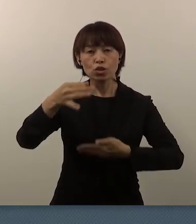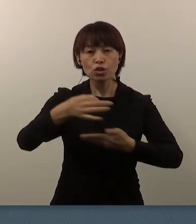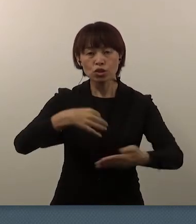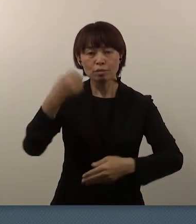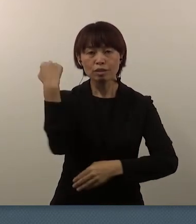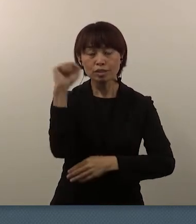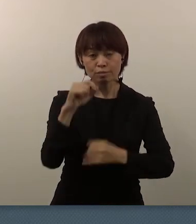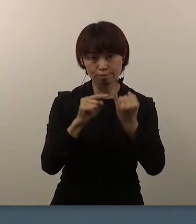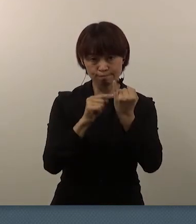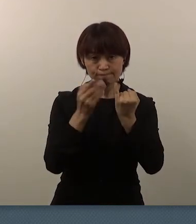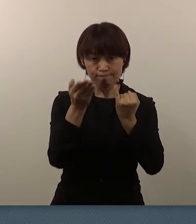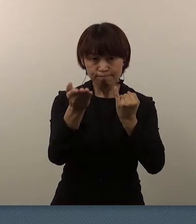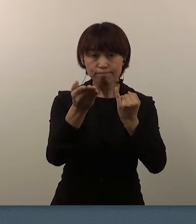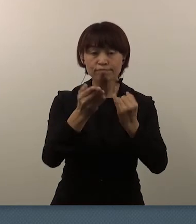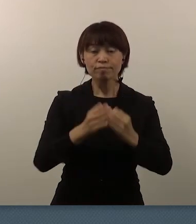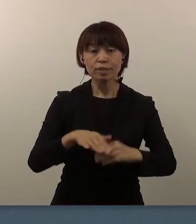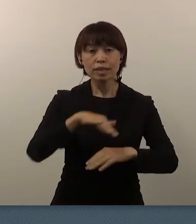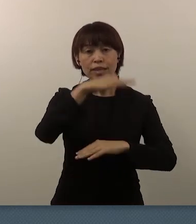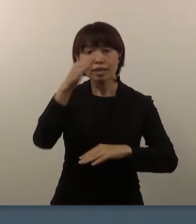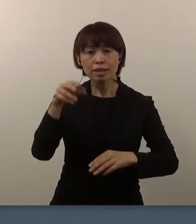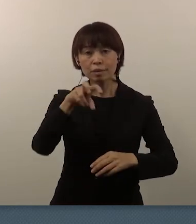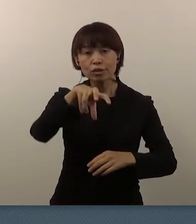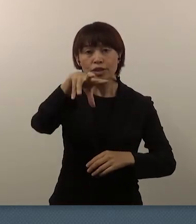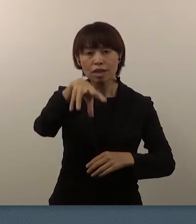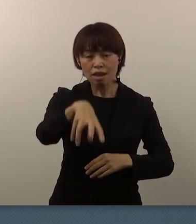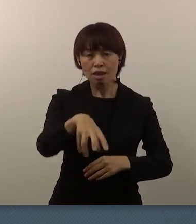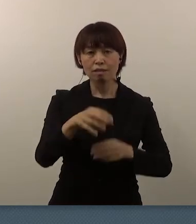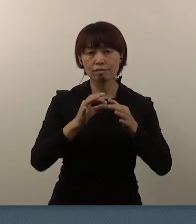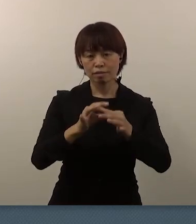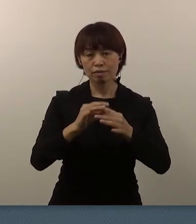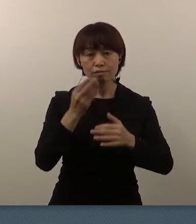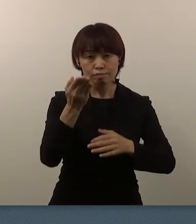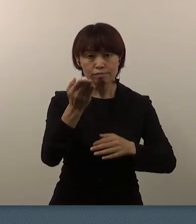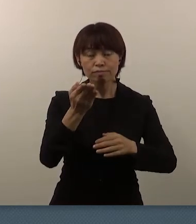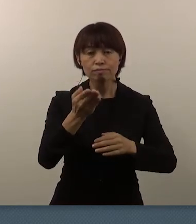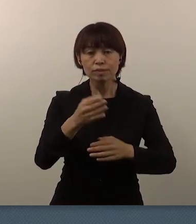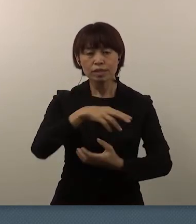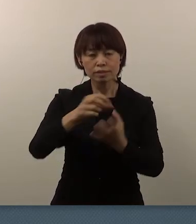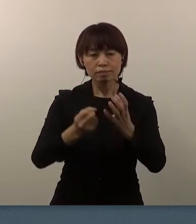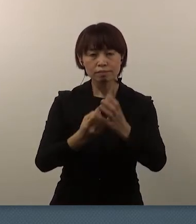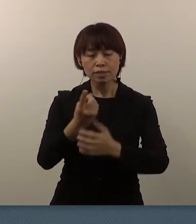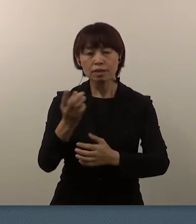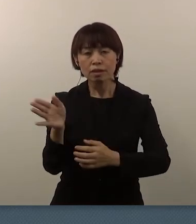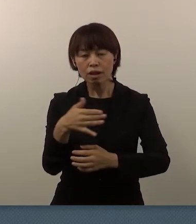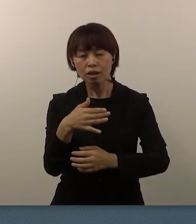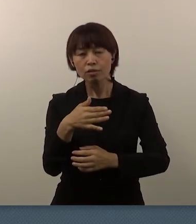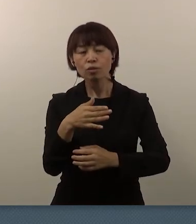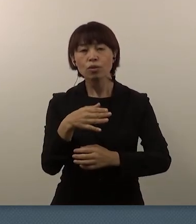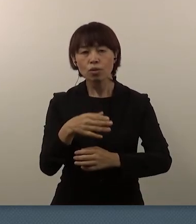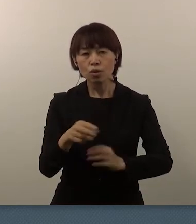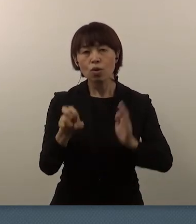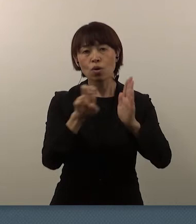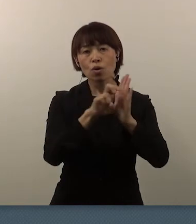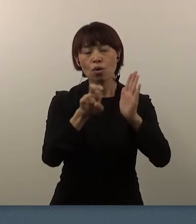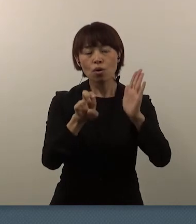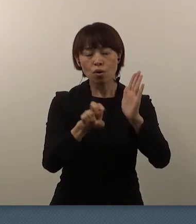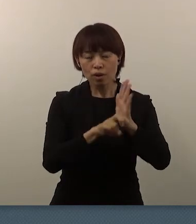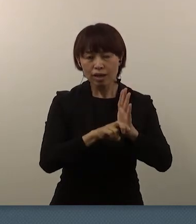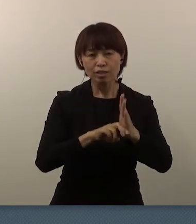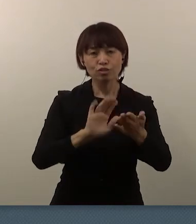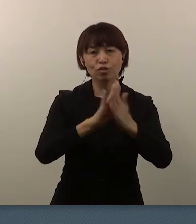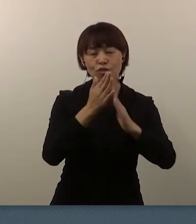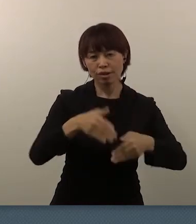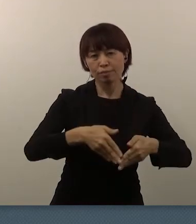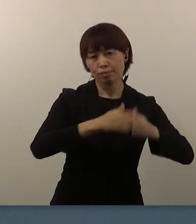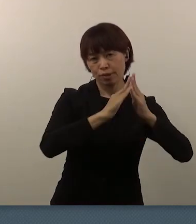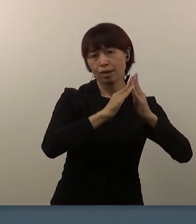読売新聞ですが、山百合園の関係なんですけれども、まあ、事件後に県の方で共に生きる社会神奈川県庁を策定されて、